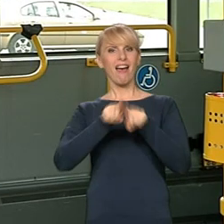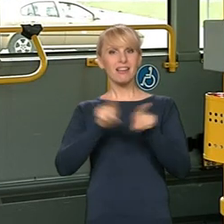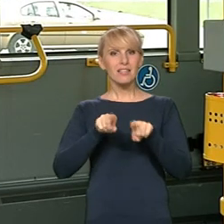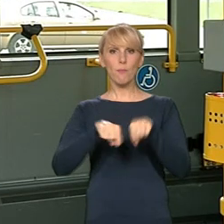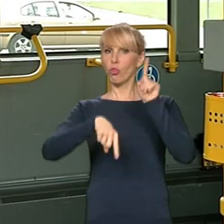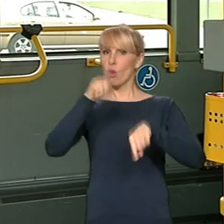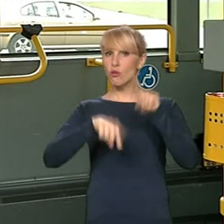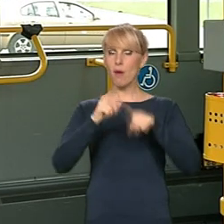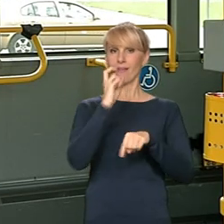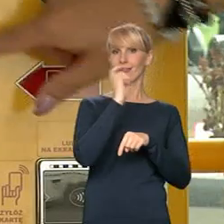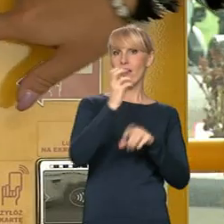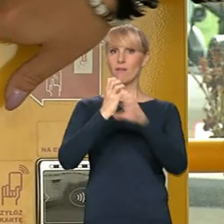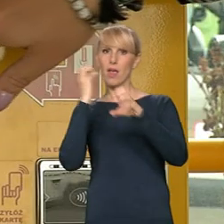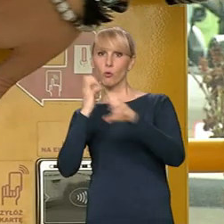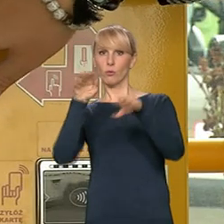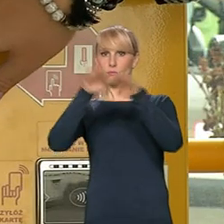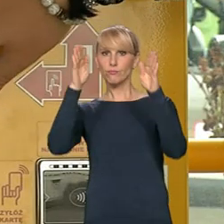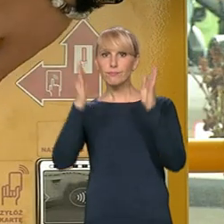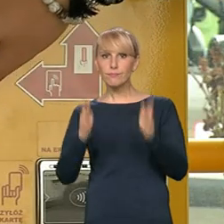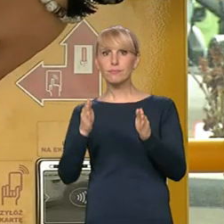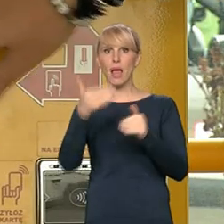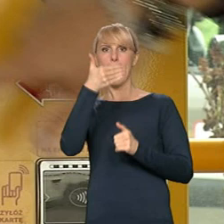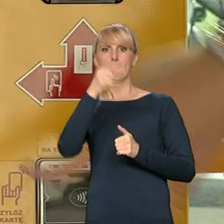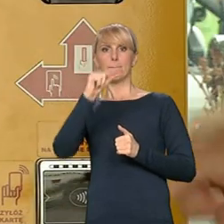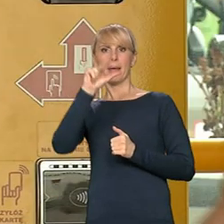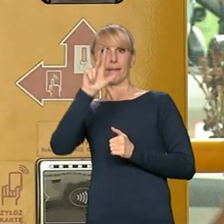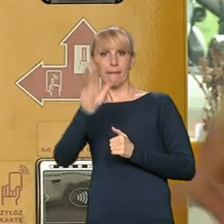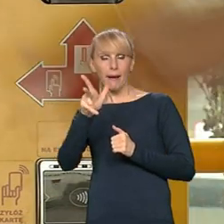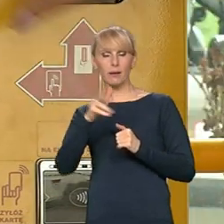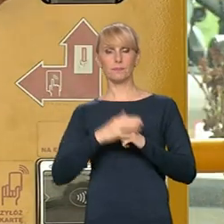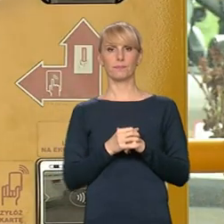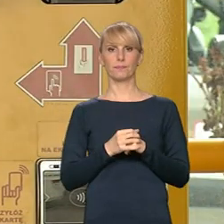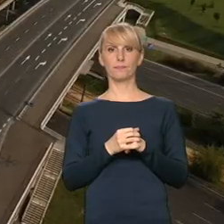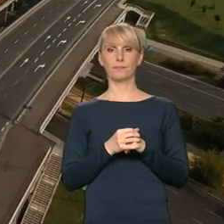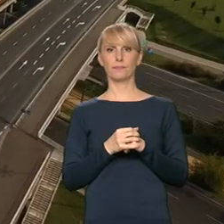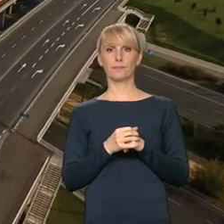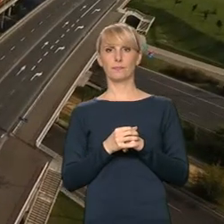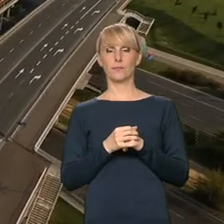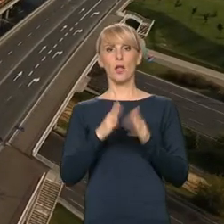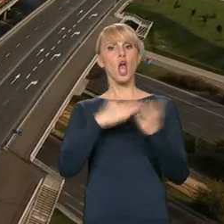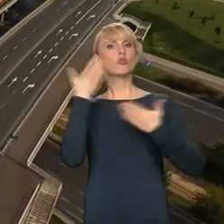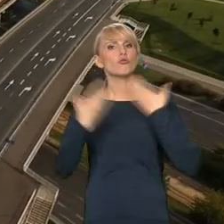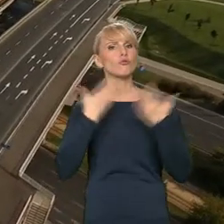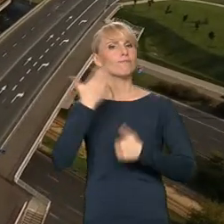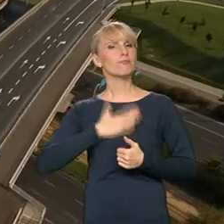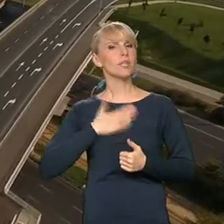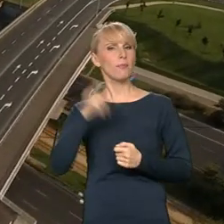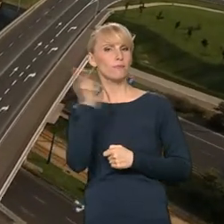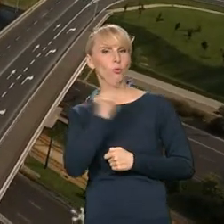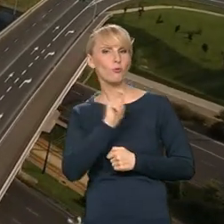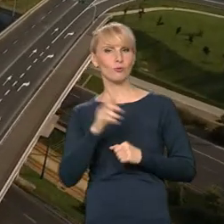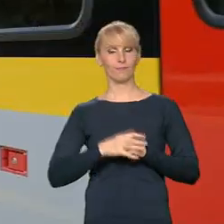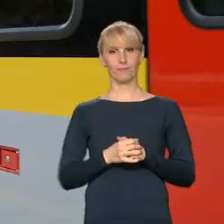w biletomatach zamontowanych w pojazdach Miejskiego Przedsiębiorstwa Komunikacyjnego w Łodzi. Życzymy przyjemnej